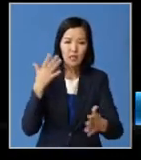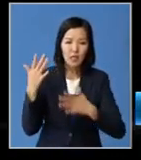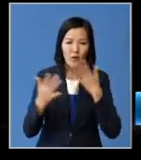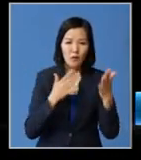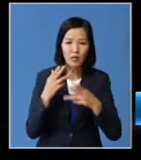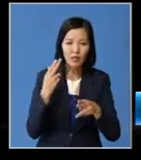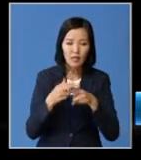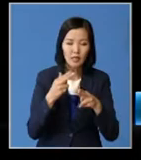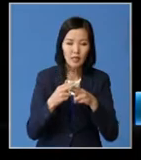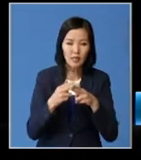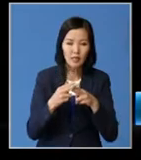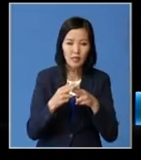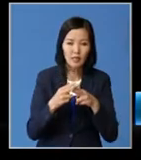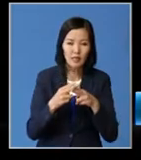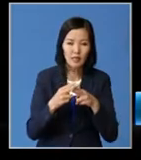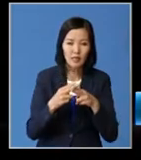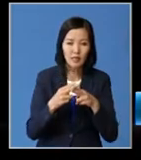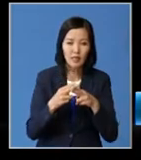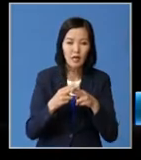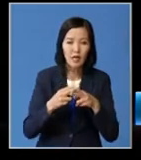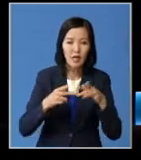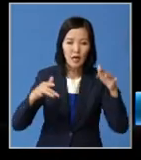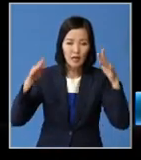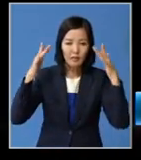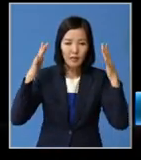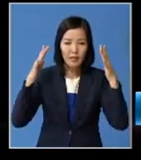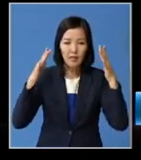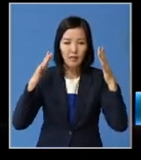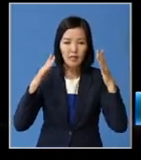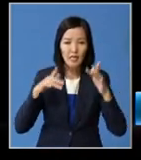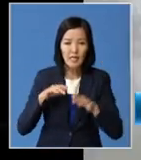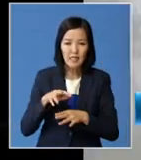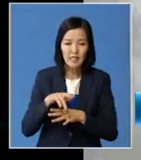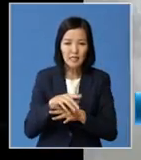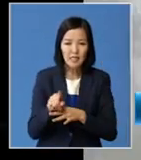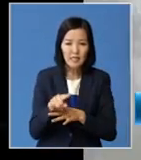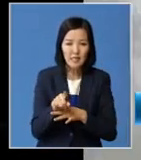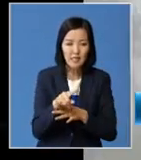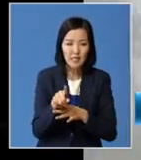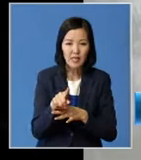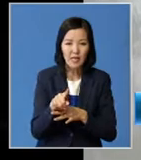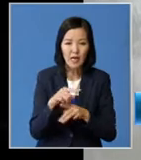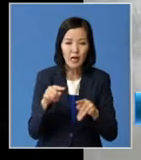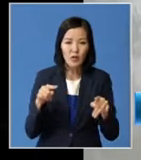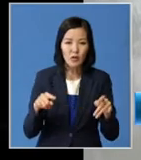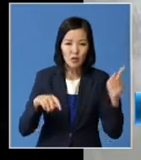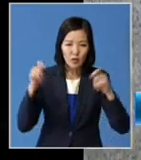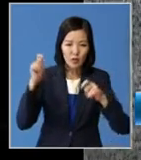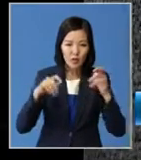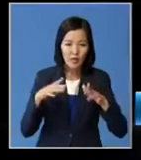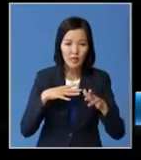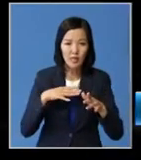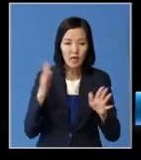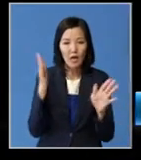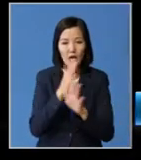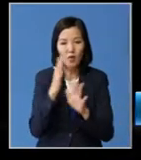салды. Бір қызығы аспаннан теңіз жәндіктері жауған. Олардың ішінде 8 аяқ, ас шаян теңіз жұлдыздары бар. Синоптиктер